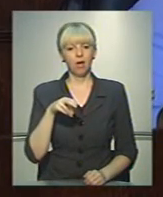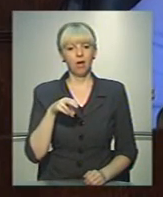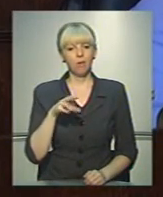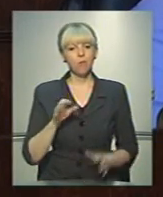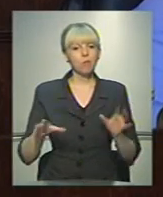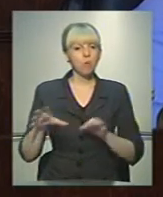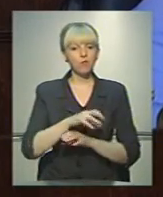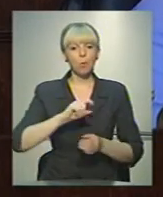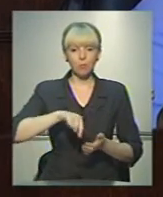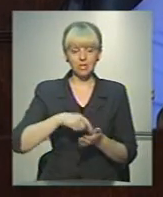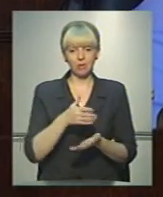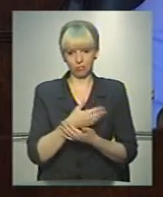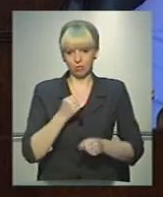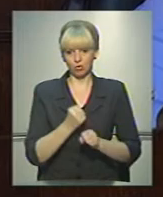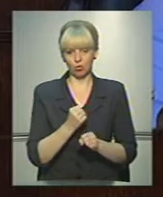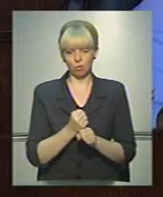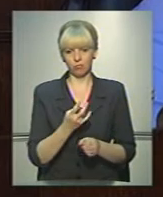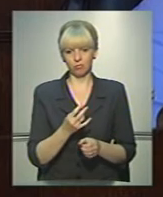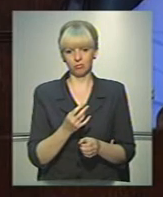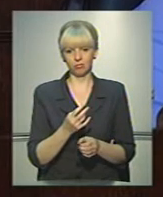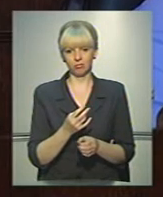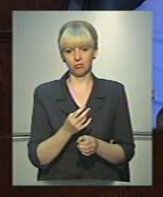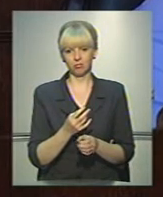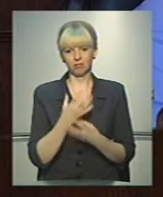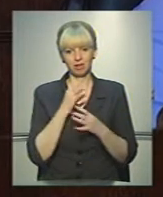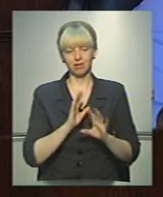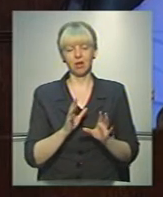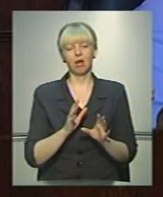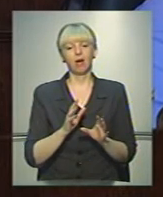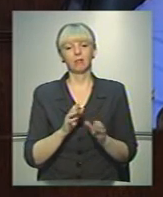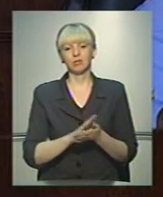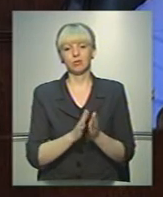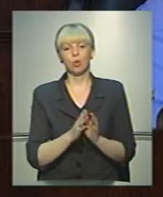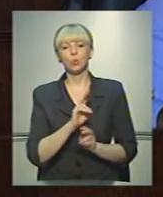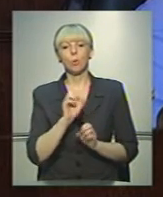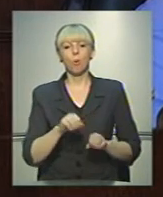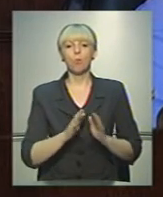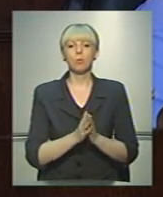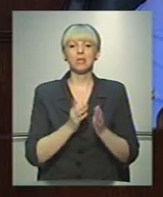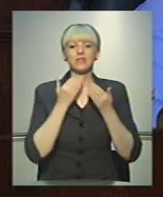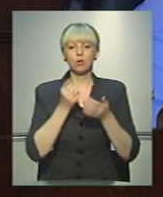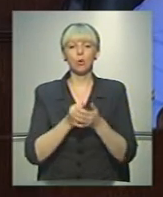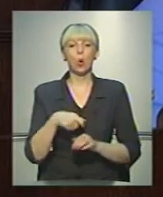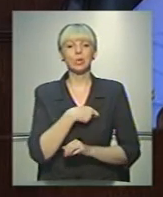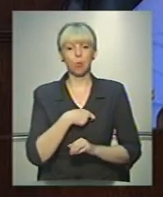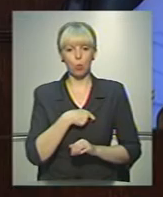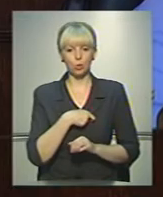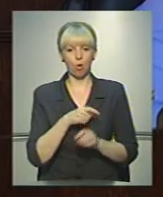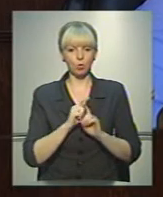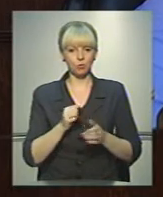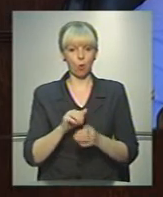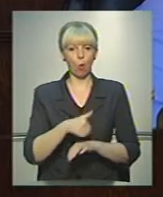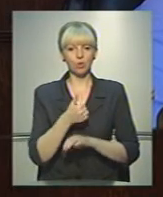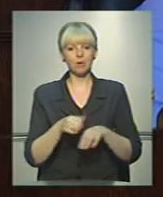по всьому місту ми зробимо дуже некрасиву ситуацію. Тому що хтось, хто може попросити звернутися до депутата, особливо до